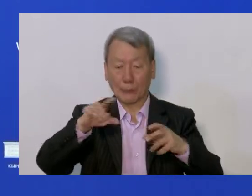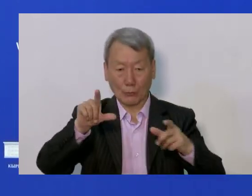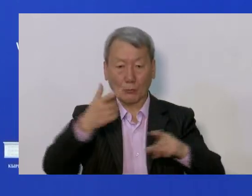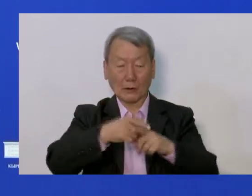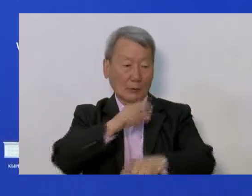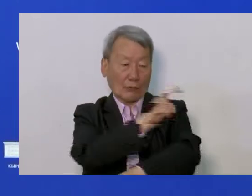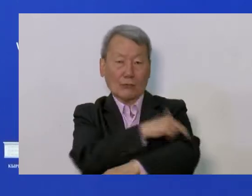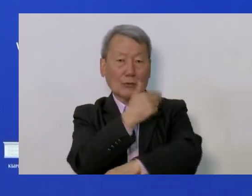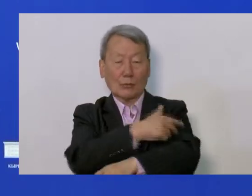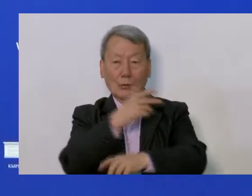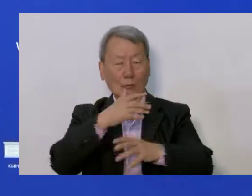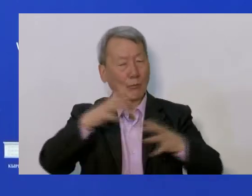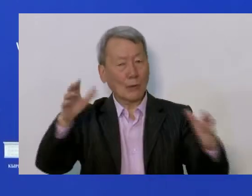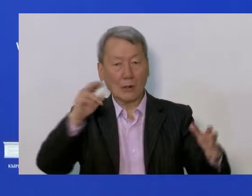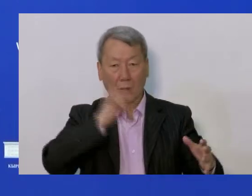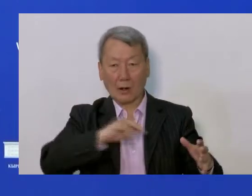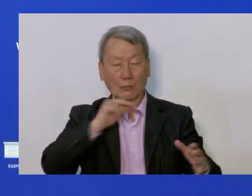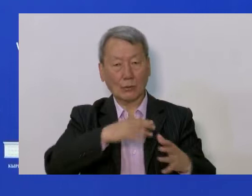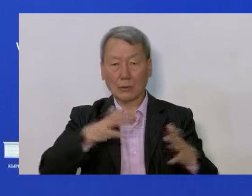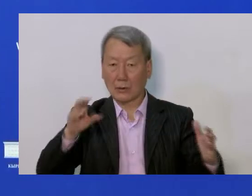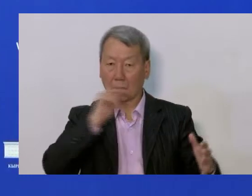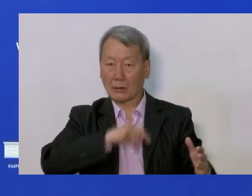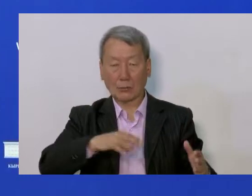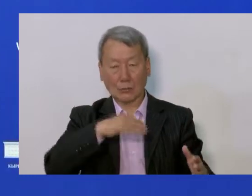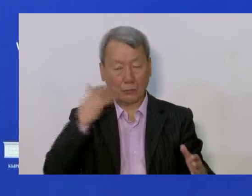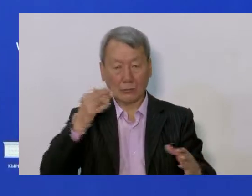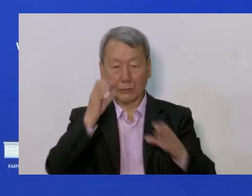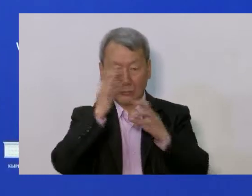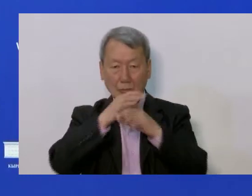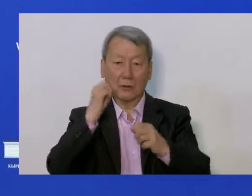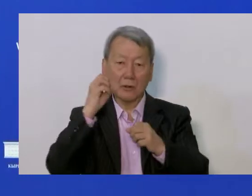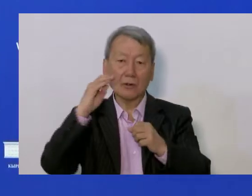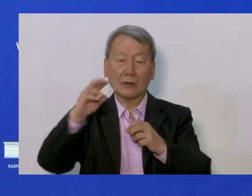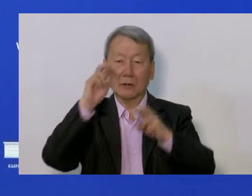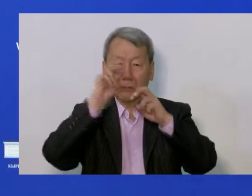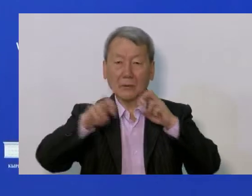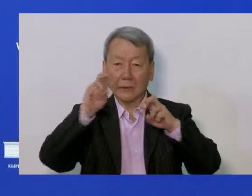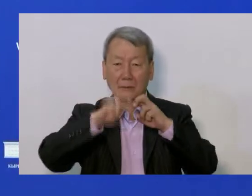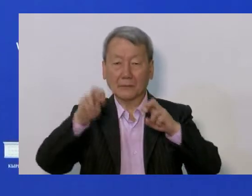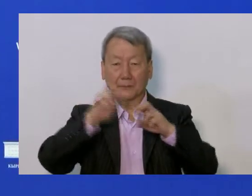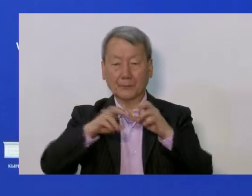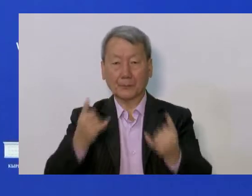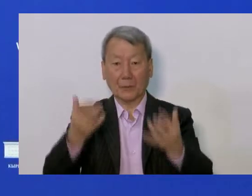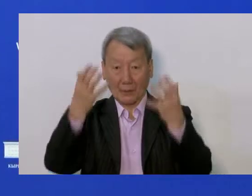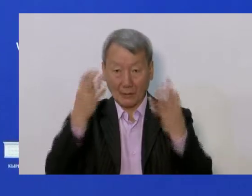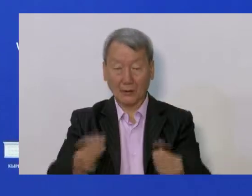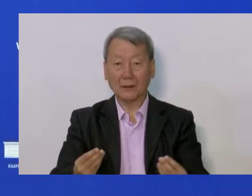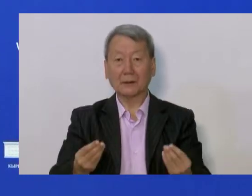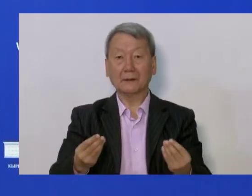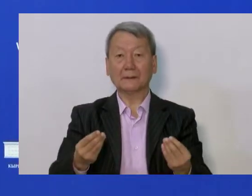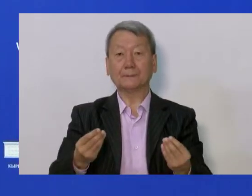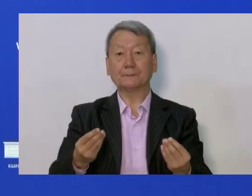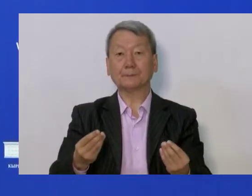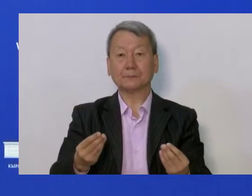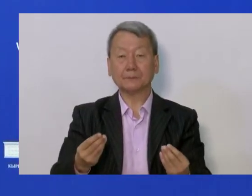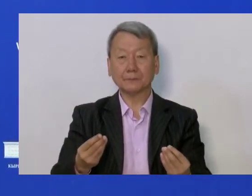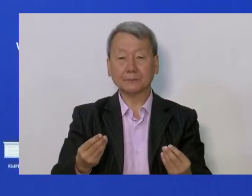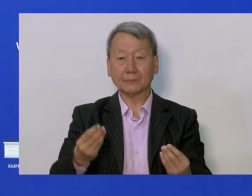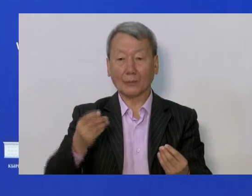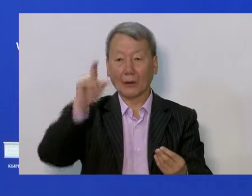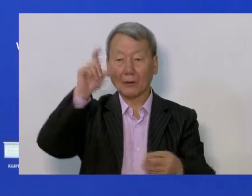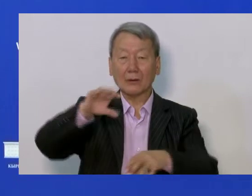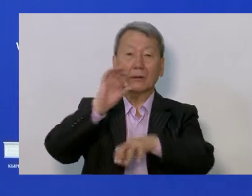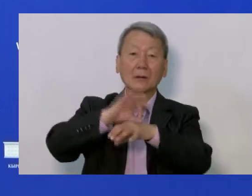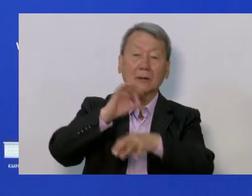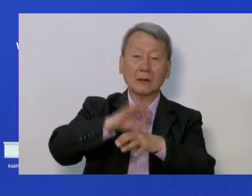объемдогу көлөмдөгү текшерүүлөрдүн жыйынтыгы менен мына бүгүнкү күндө ошо ооруп